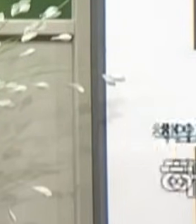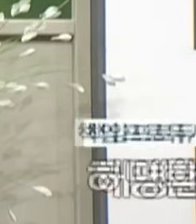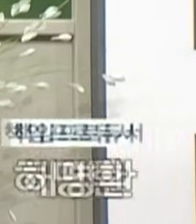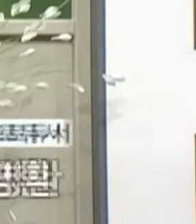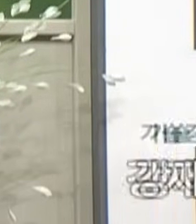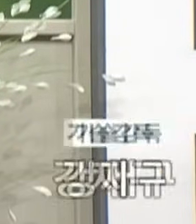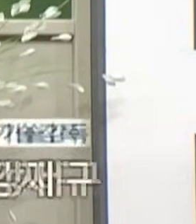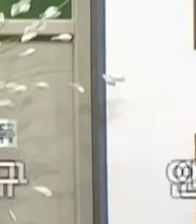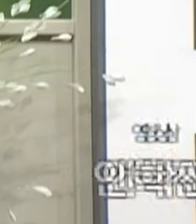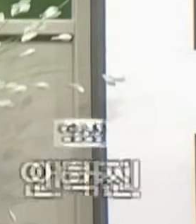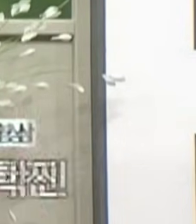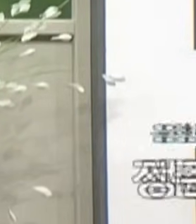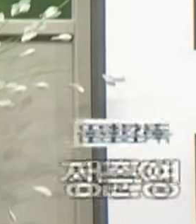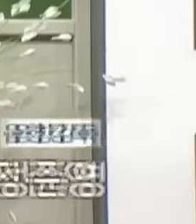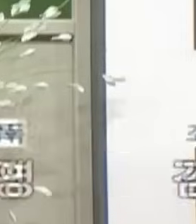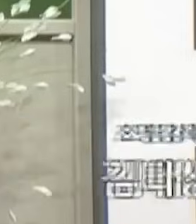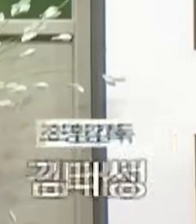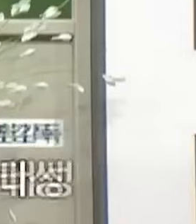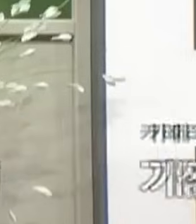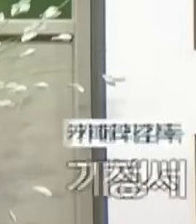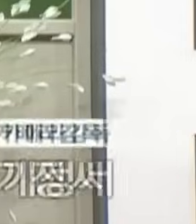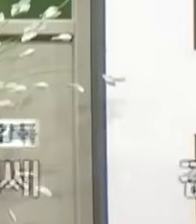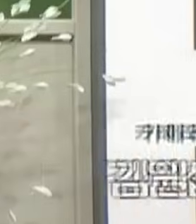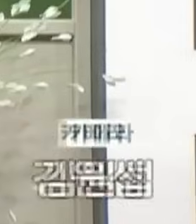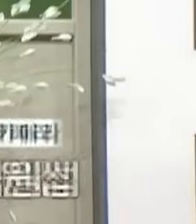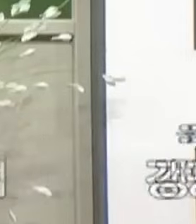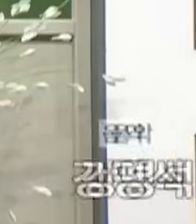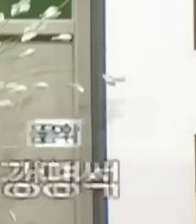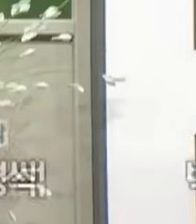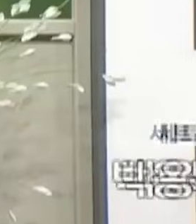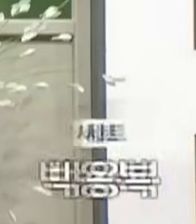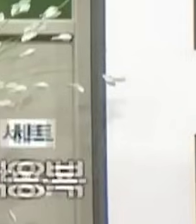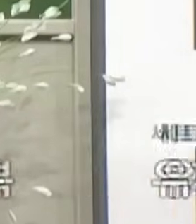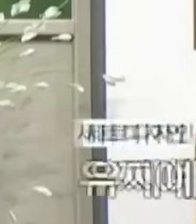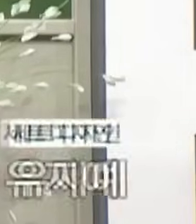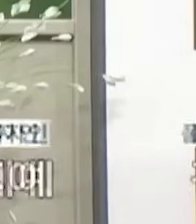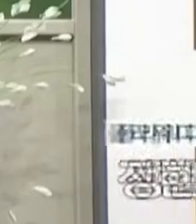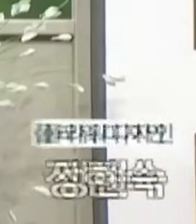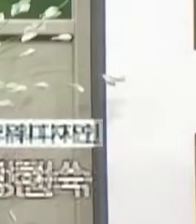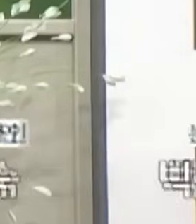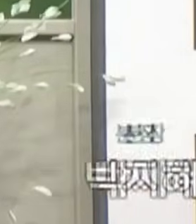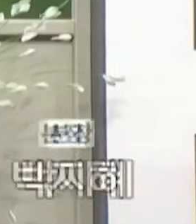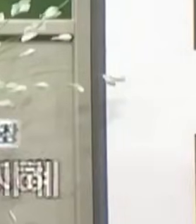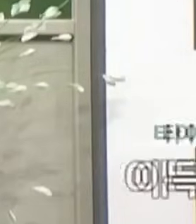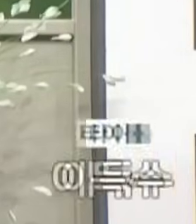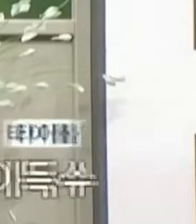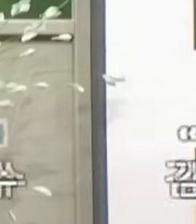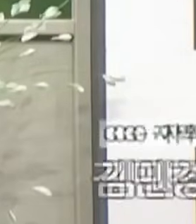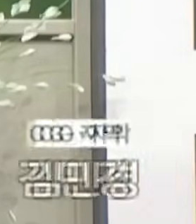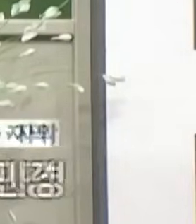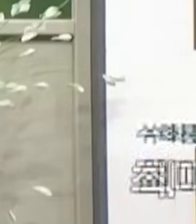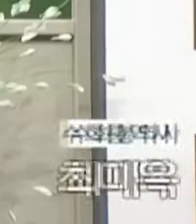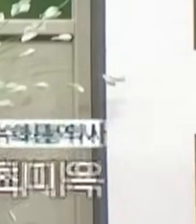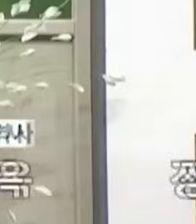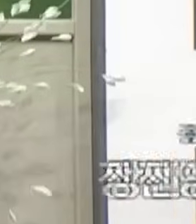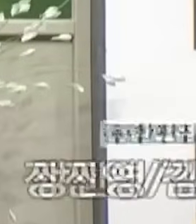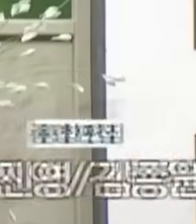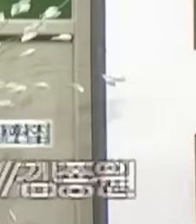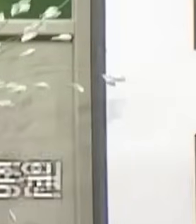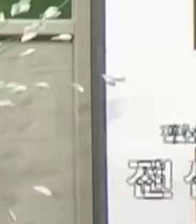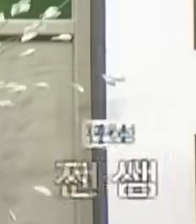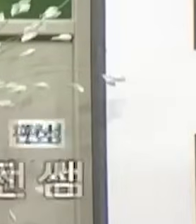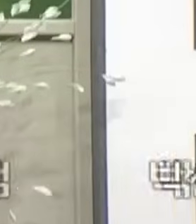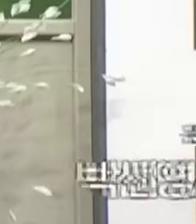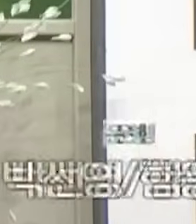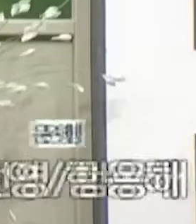꽃, 14번째 핀 꽃이 그럼. 서로를 다독여가면서 같이 기도하면서 이렇게 아름답게 꽃필 수 있다는 거. 다 모두